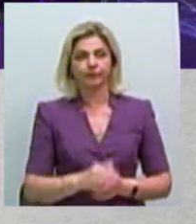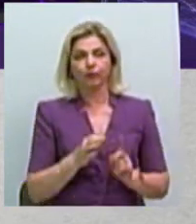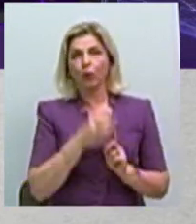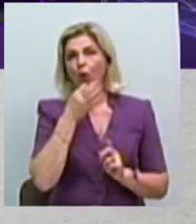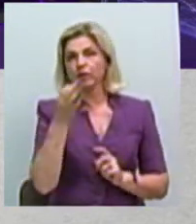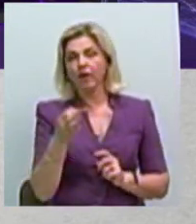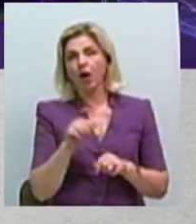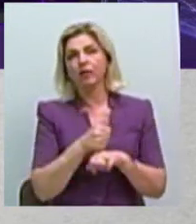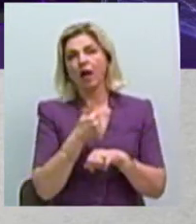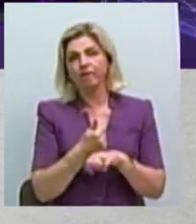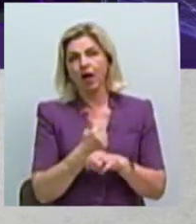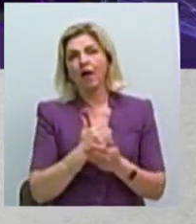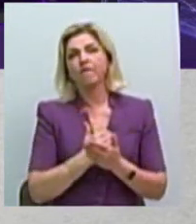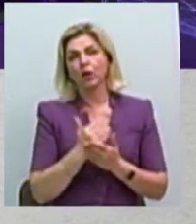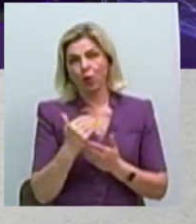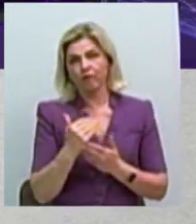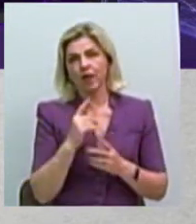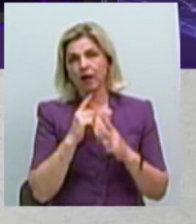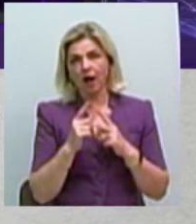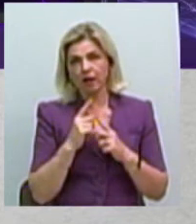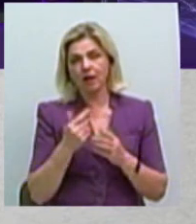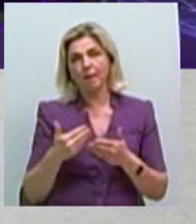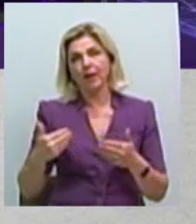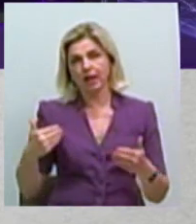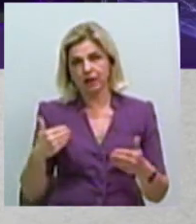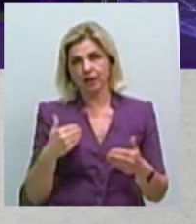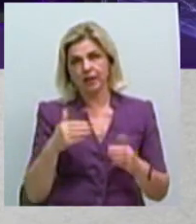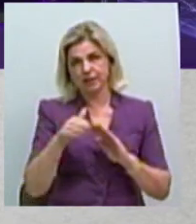Голова Верховної Ради попереднього скликання. Геннадій, запитання до вас.